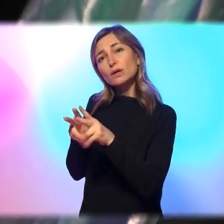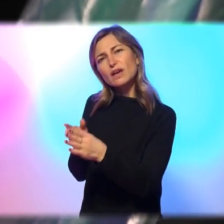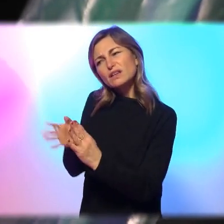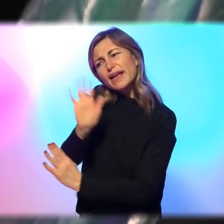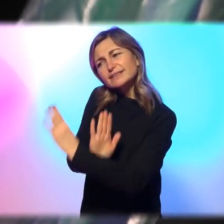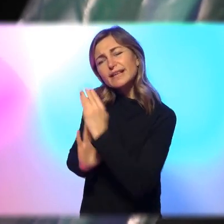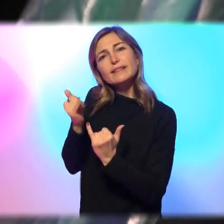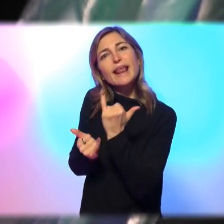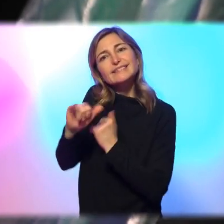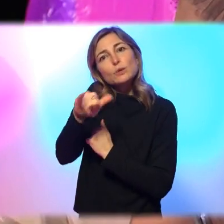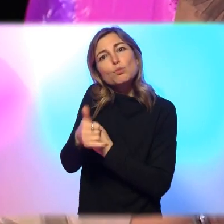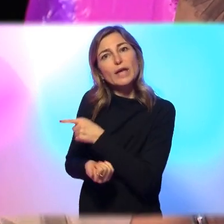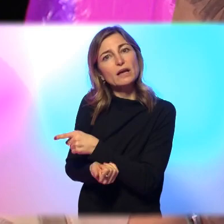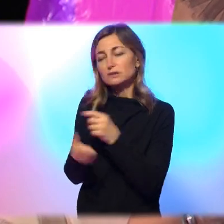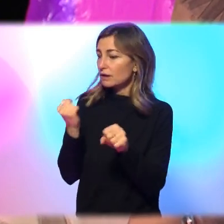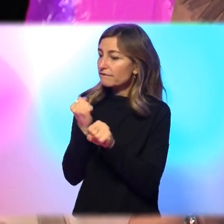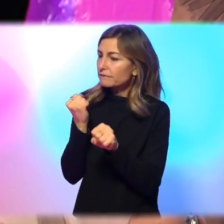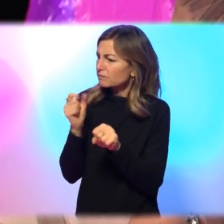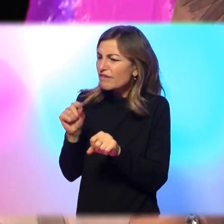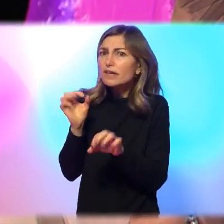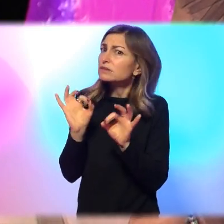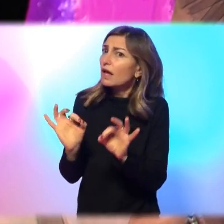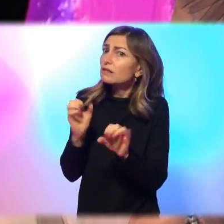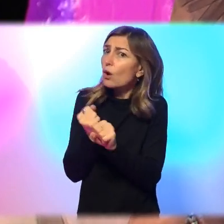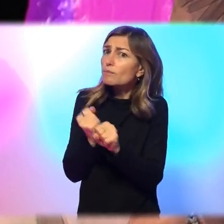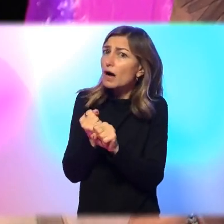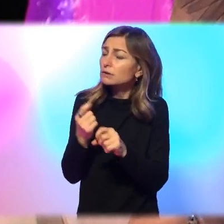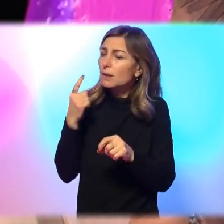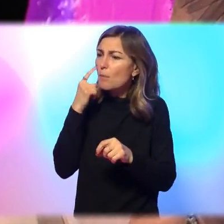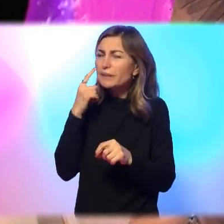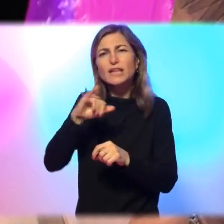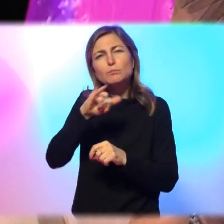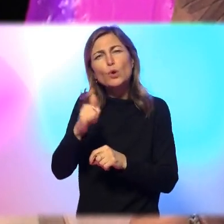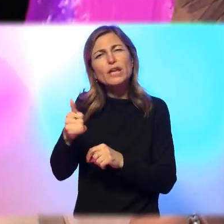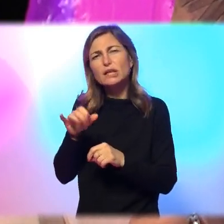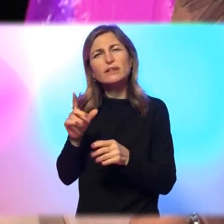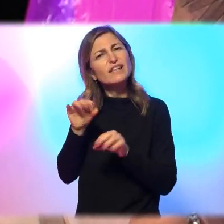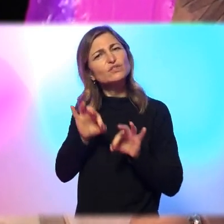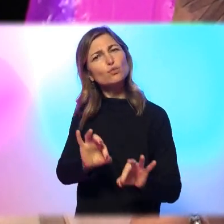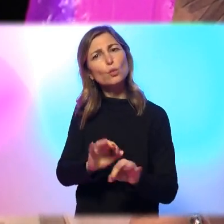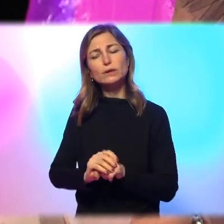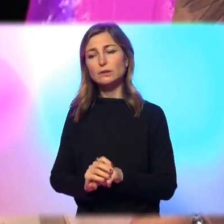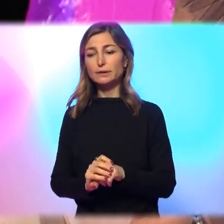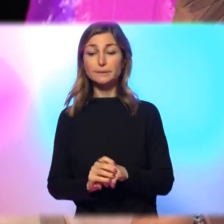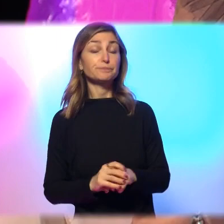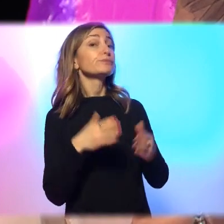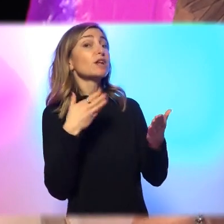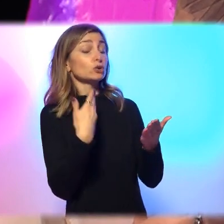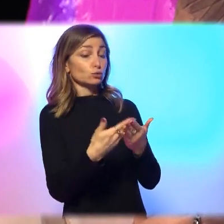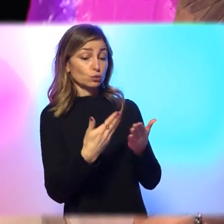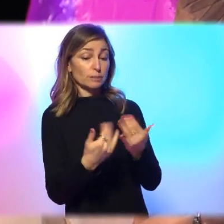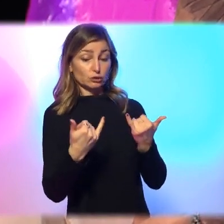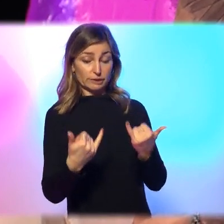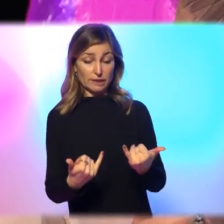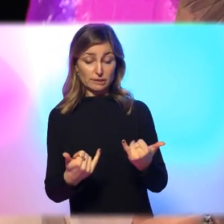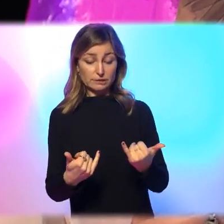Und erzählen Sie bitte über letzte Projekte. Was genau machen Sie mit so? Welche Projekte